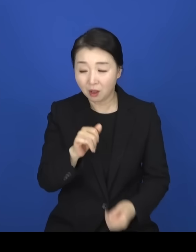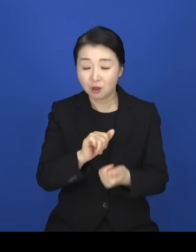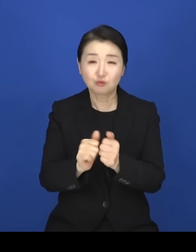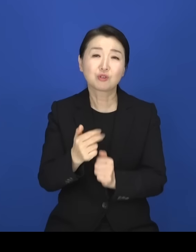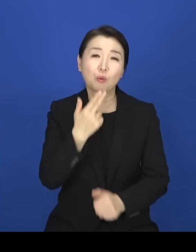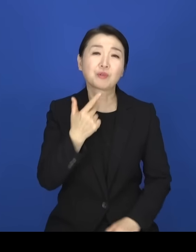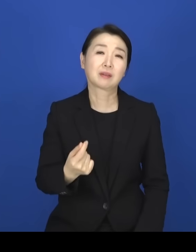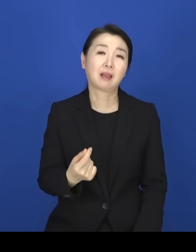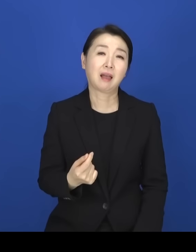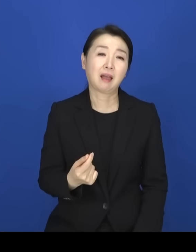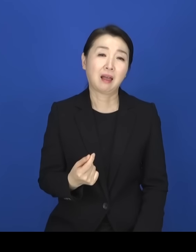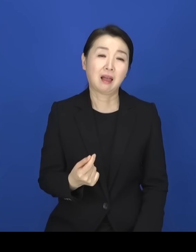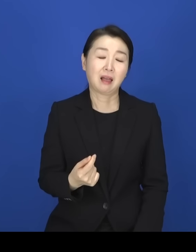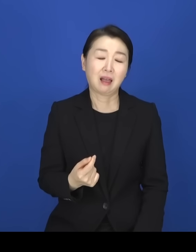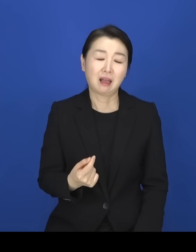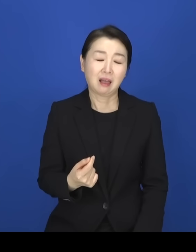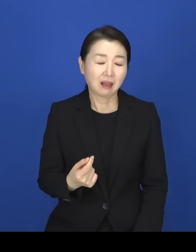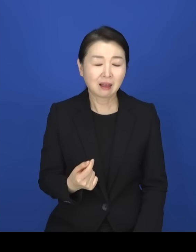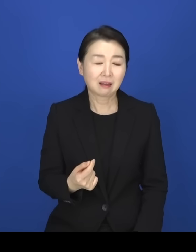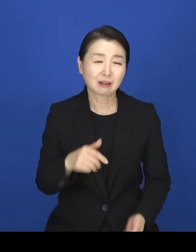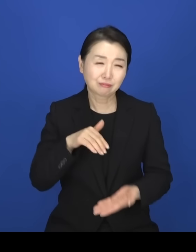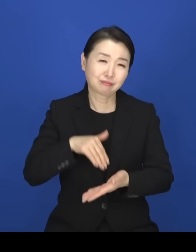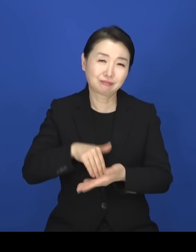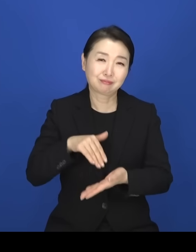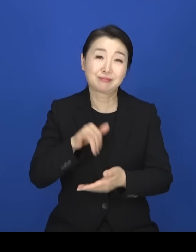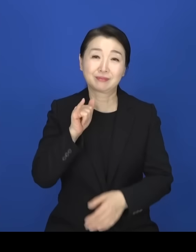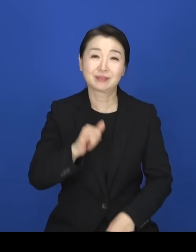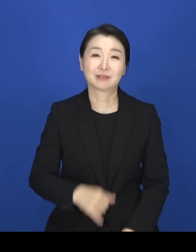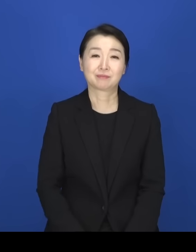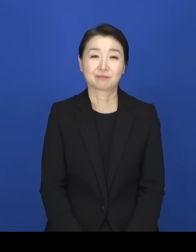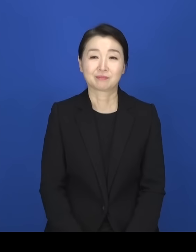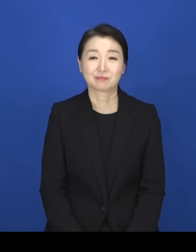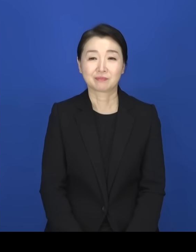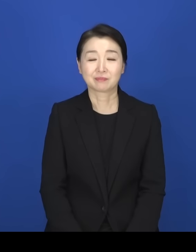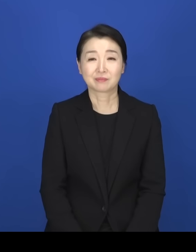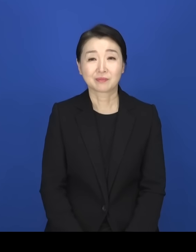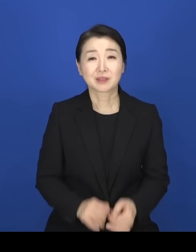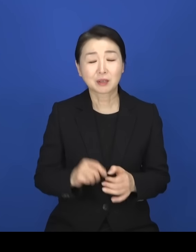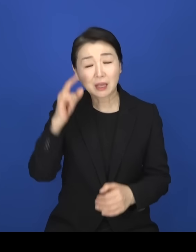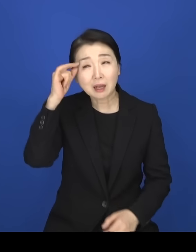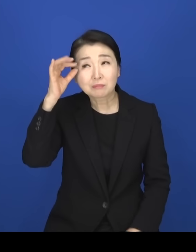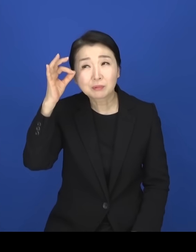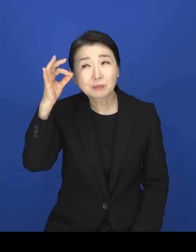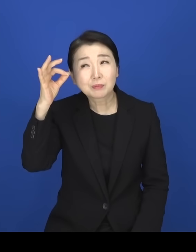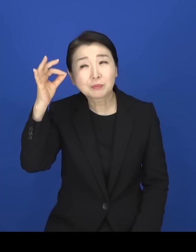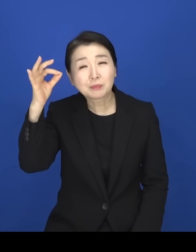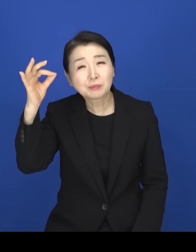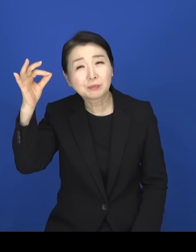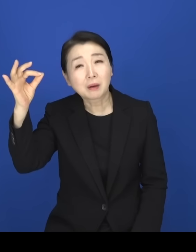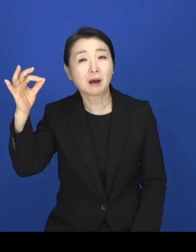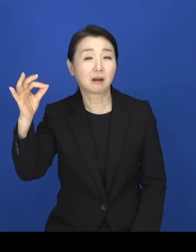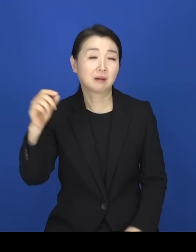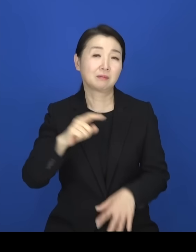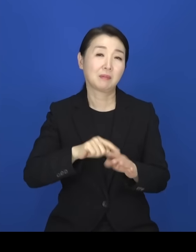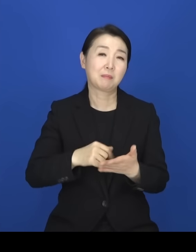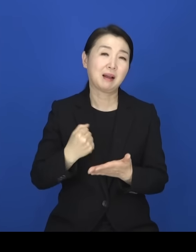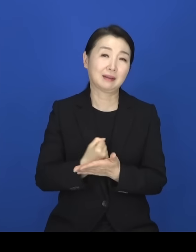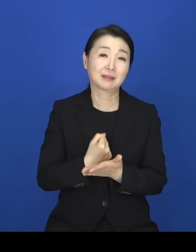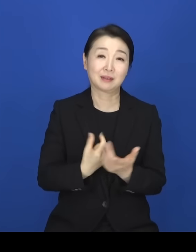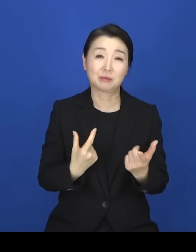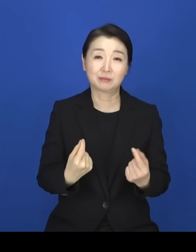엄한 데다가 막 그럴 계속 수 핑계를 대는 거예요. 그럴 수 있어요. 예. 계속 그게 끊이지 않고 저를 속상하게 했던 것 같아요.